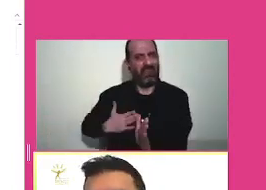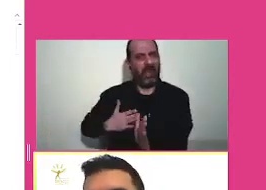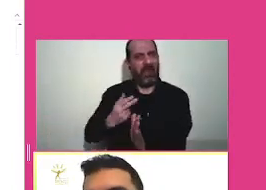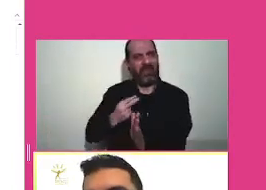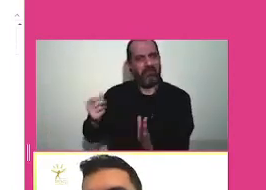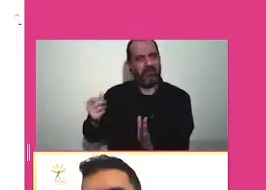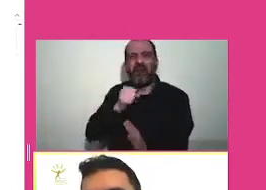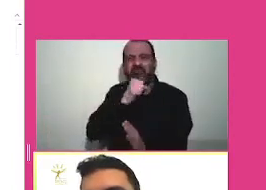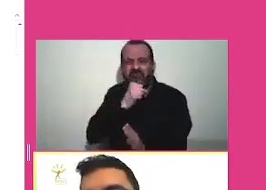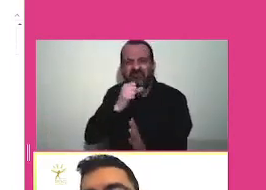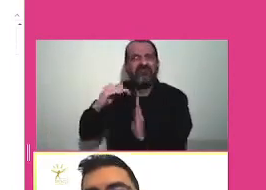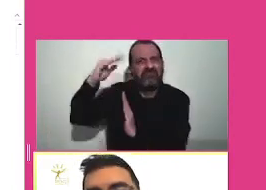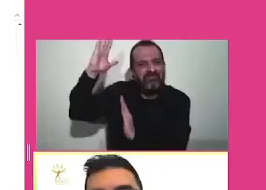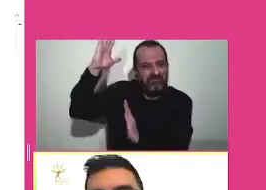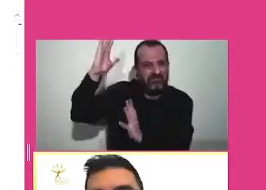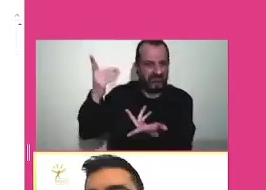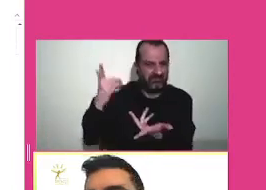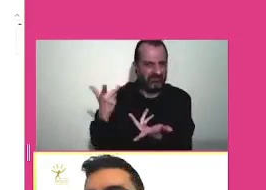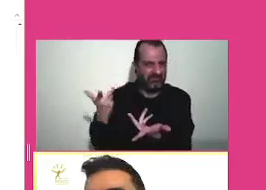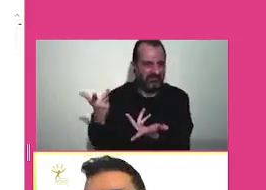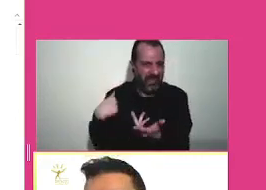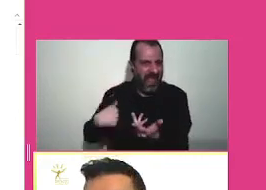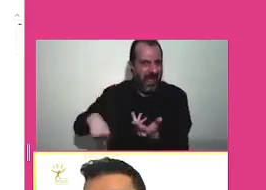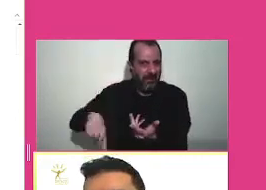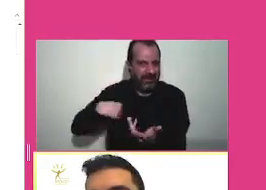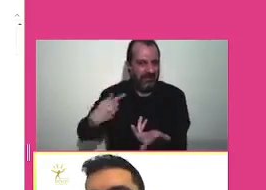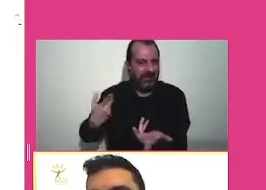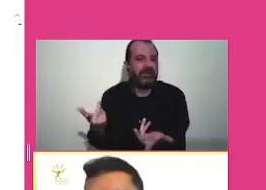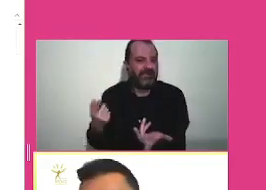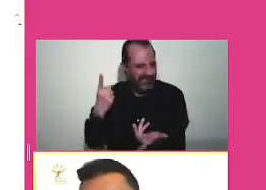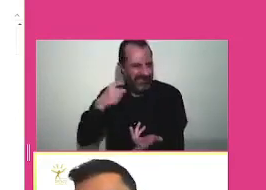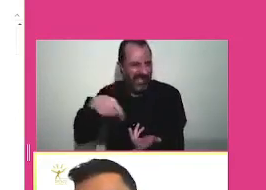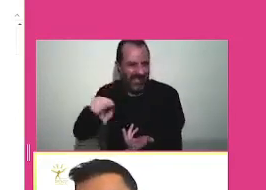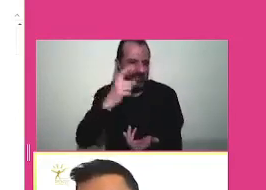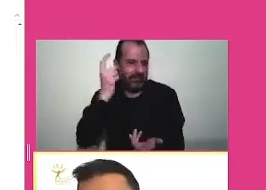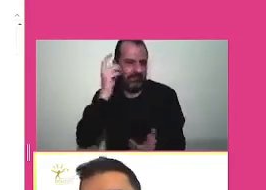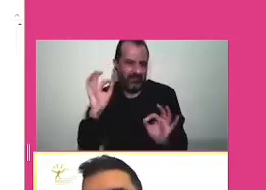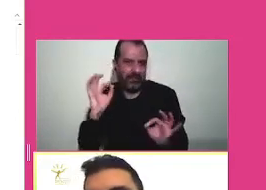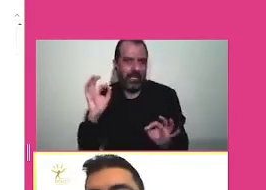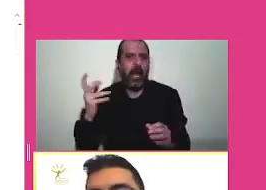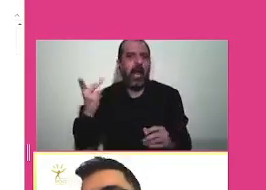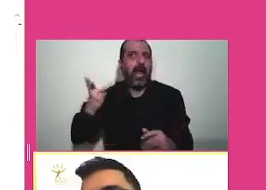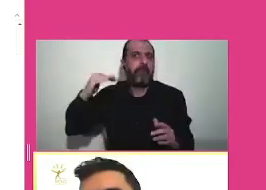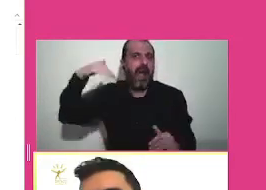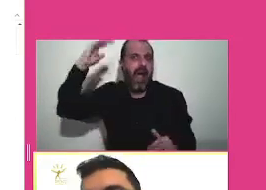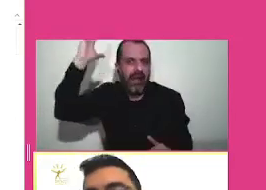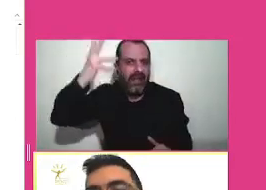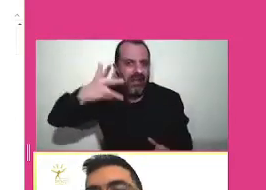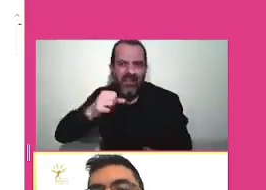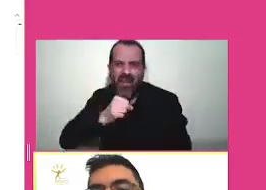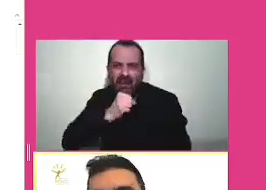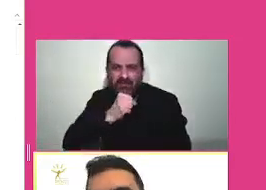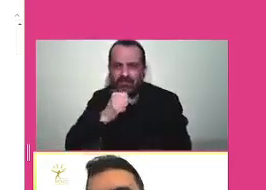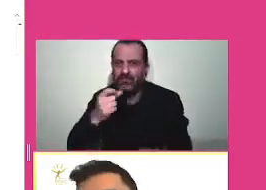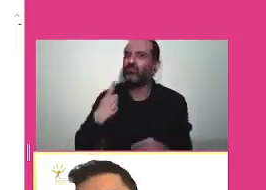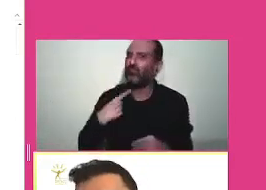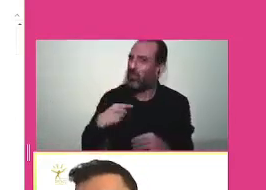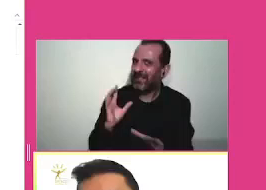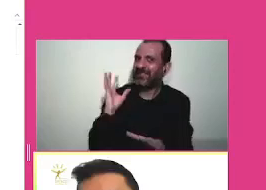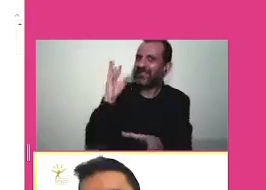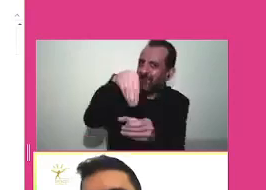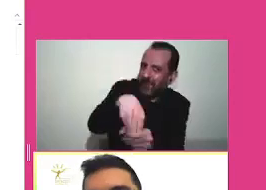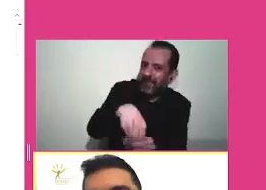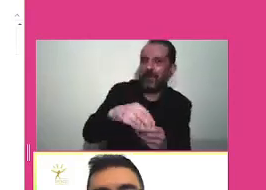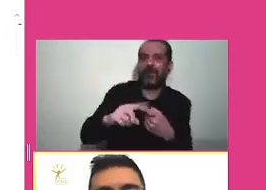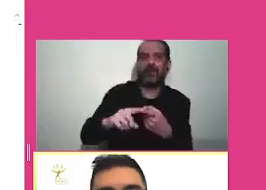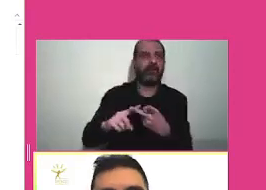ηλικία. Κατανοείται ότι οι ηλικιωμένοι άνθρωποι τους αρέσει η έννοια της συμμετοχικότητας. Όταν ακούνε παιχνίδι ή